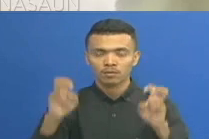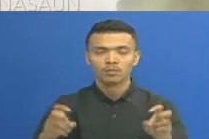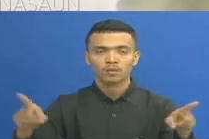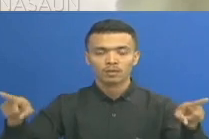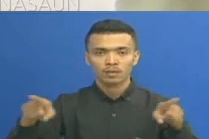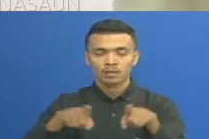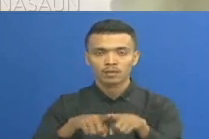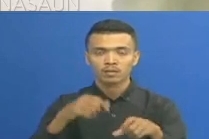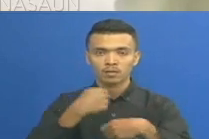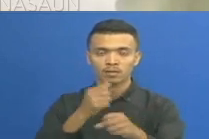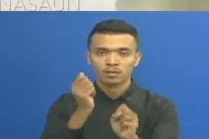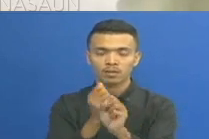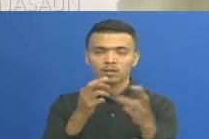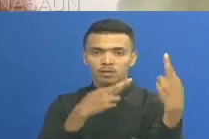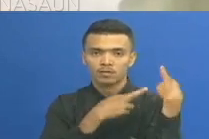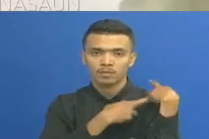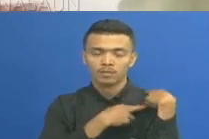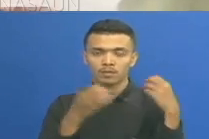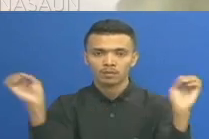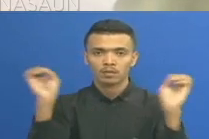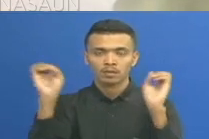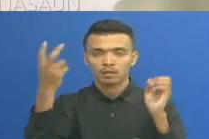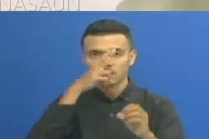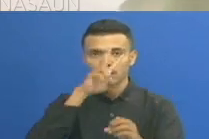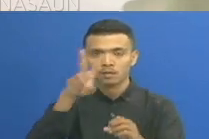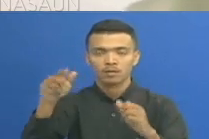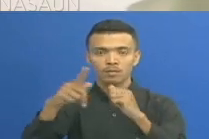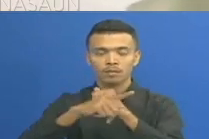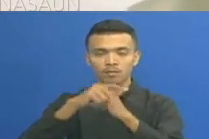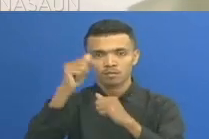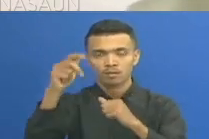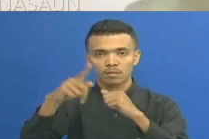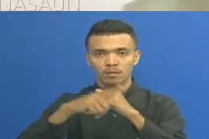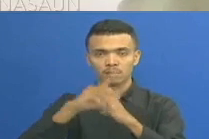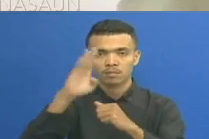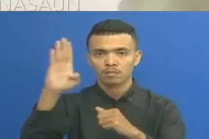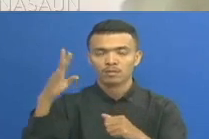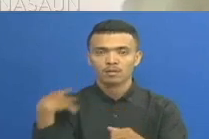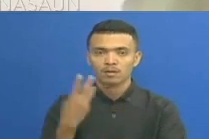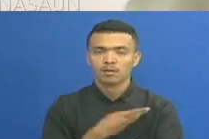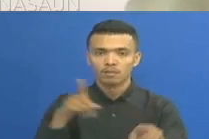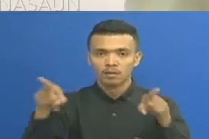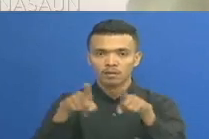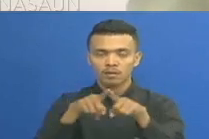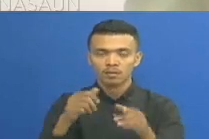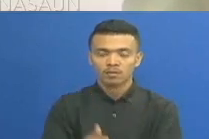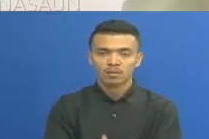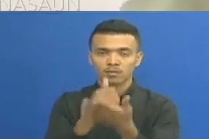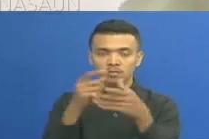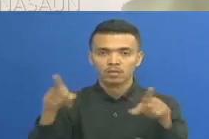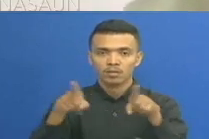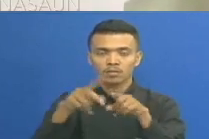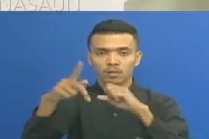imparcial quando ia halau ni kanarne ami lehari partido A ke parti B, kami imparsial, hanya halau atau elemento, hanya sama parti